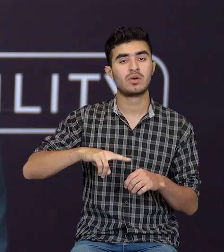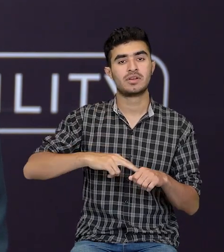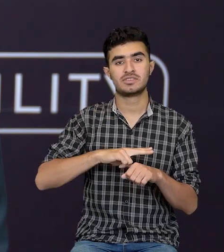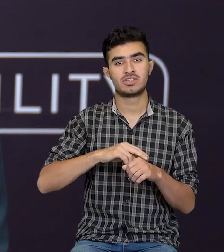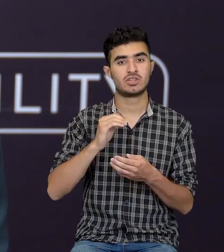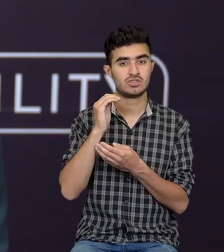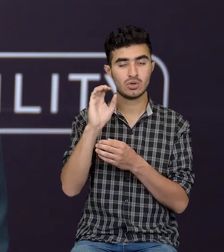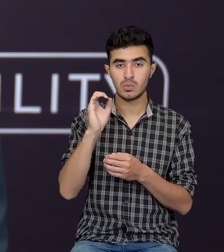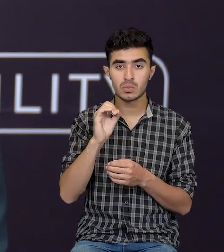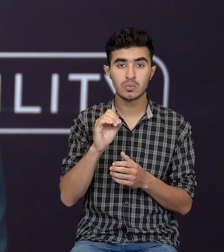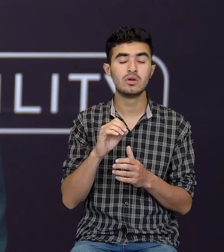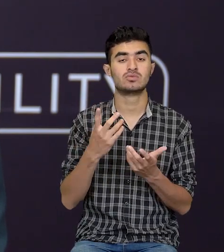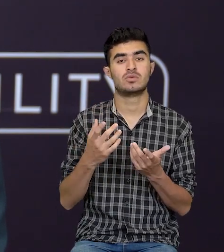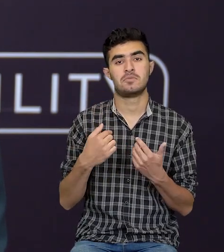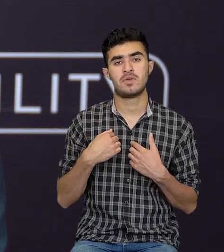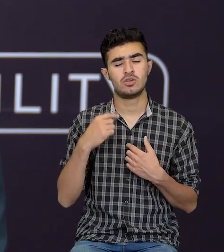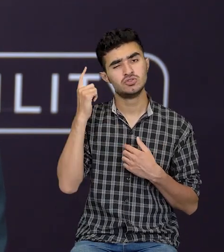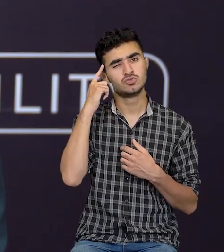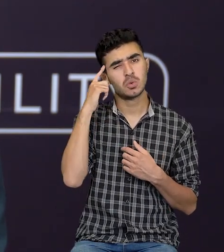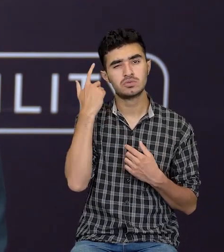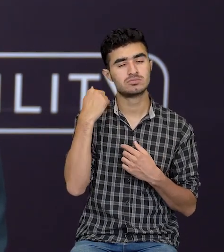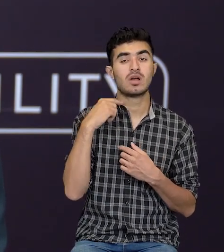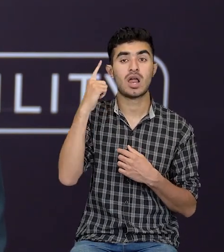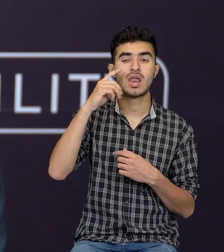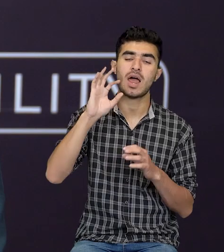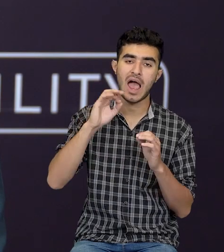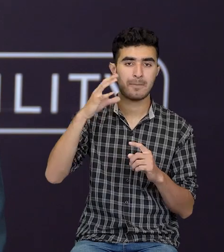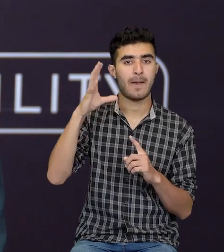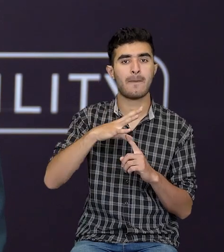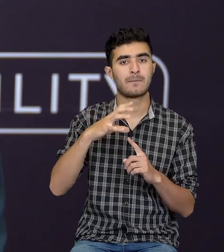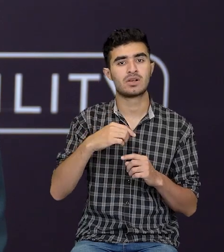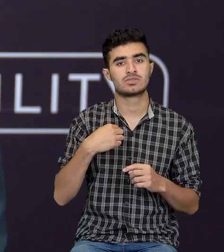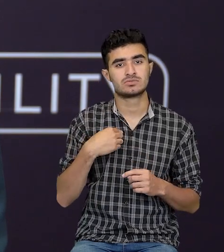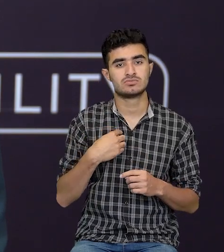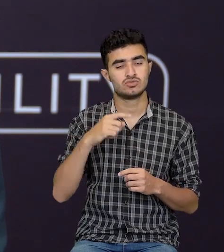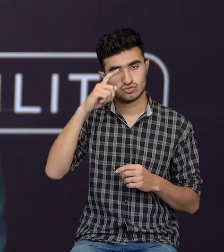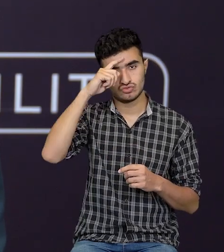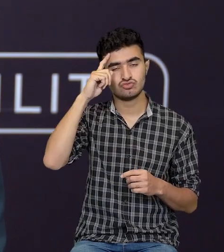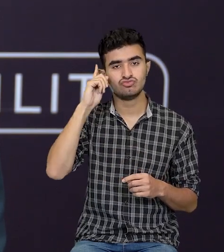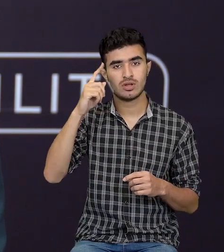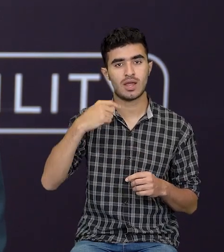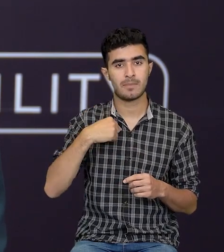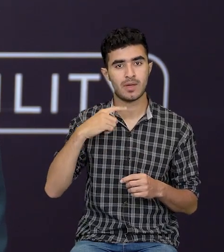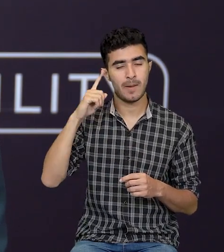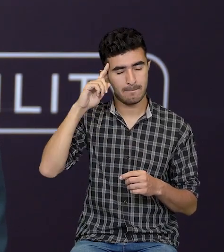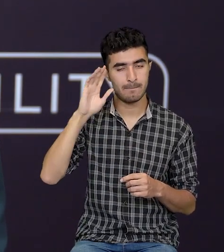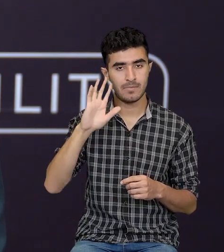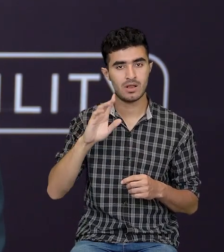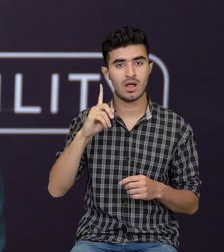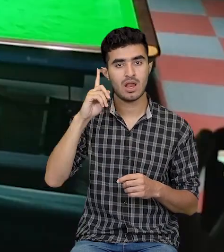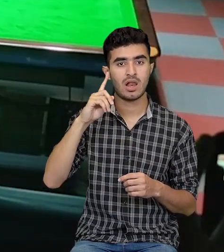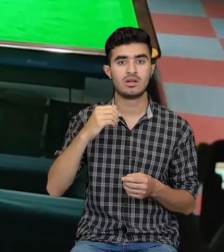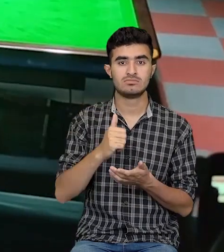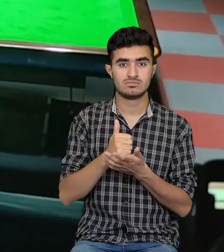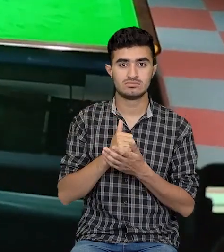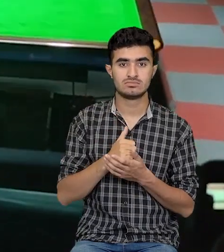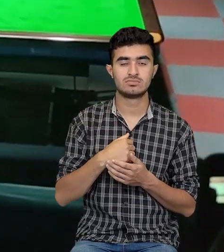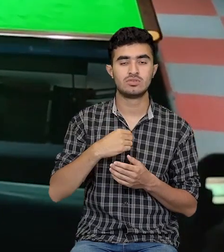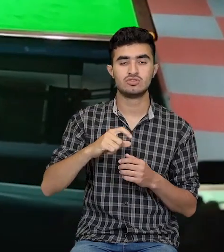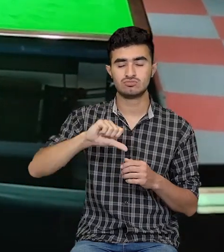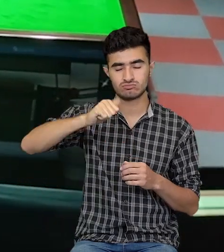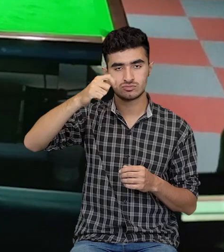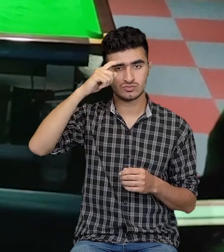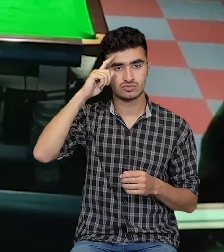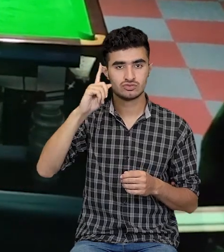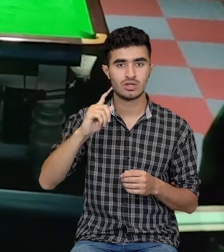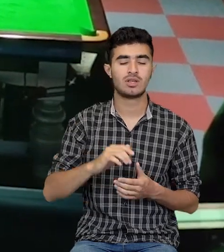आज तक पाकिस्तान की तरफ से वर्ल्ड कप में कभी भी नहीं हुआ। तो फर्स्ट टाइम ऐसा हुआ था, एक वर्ल्ड रिकॉर्ड था, 147 ब्रेक था। उसमें